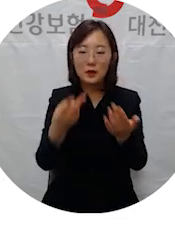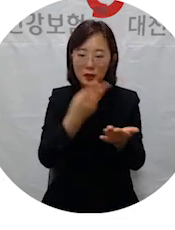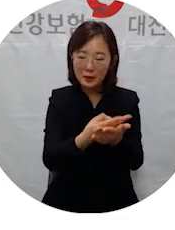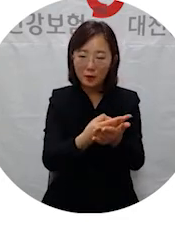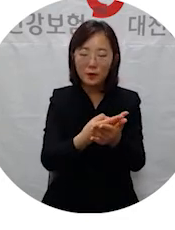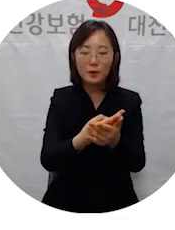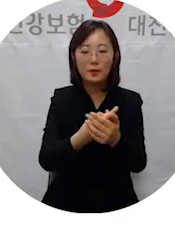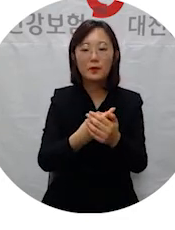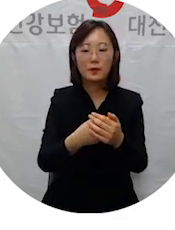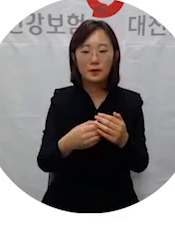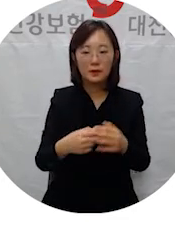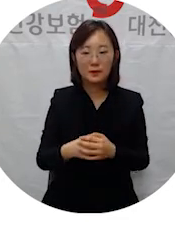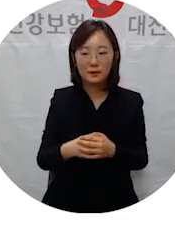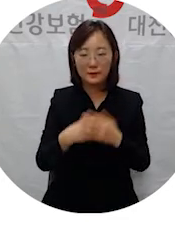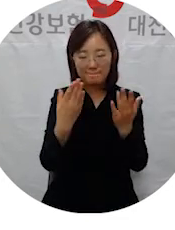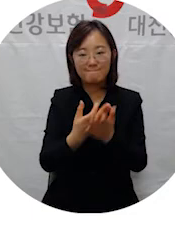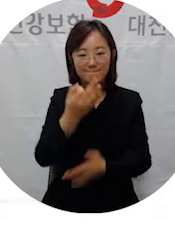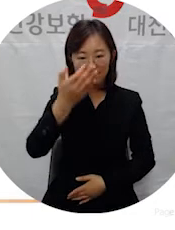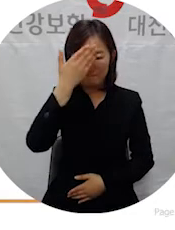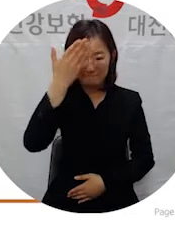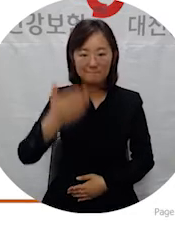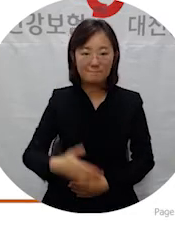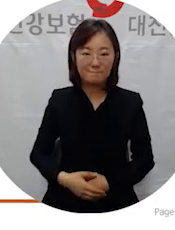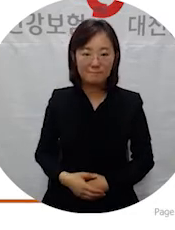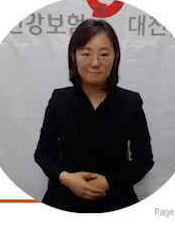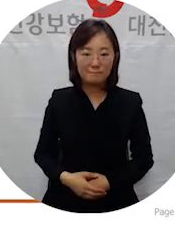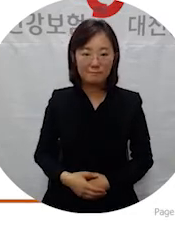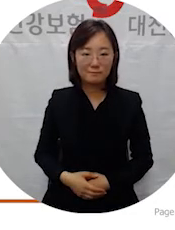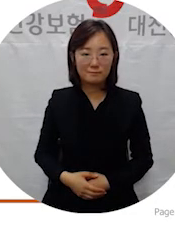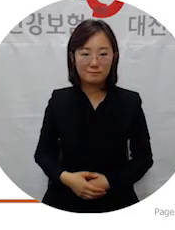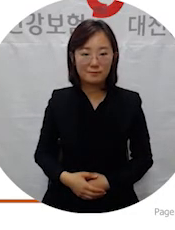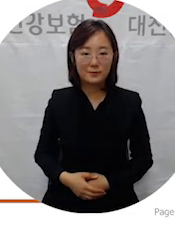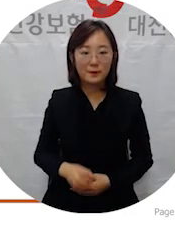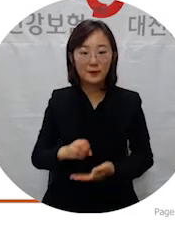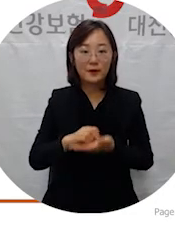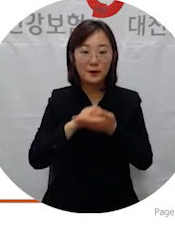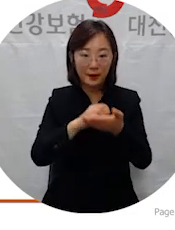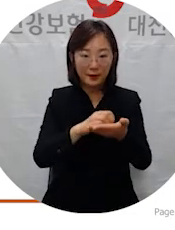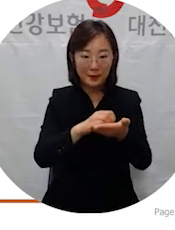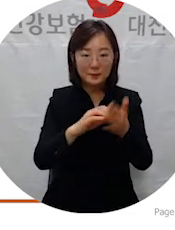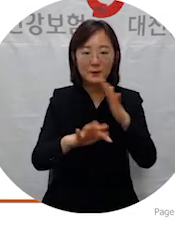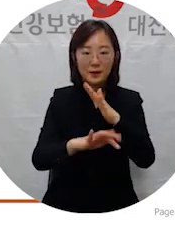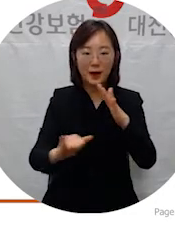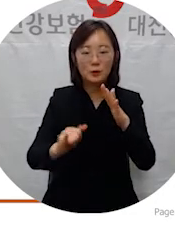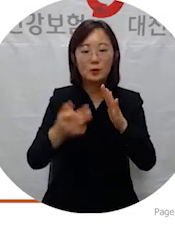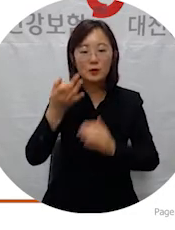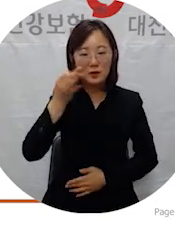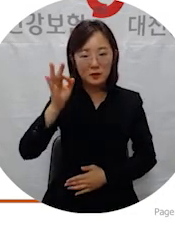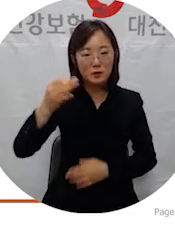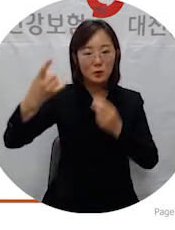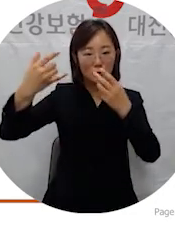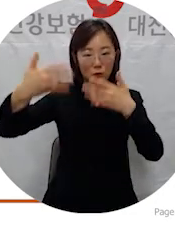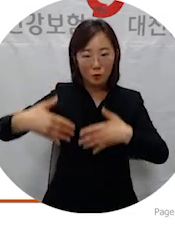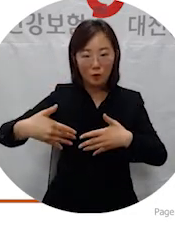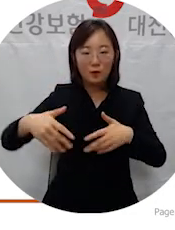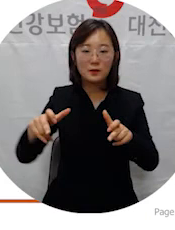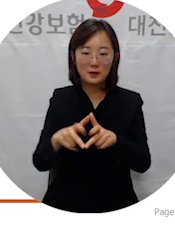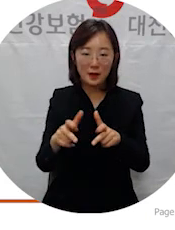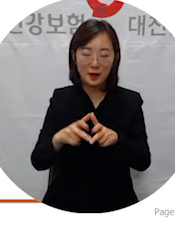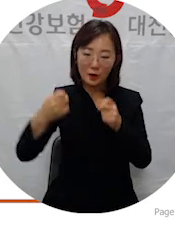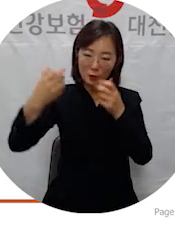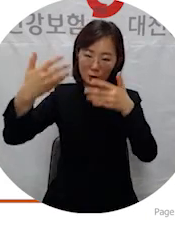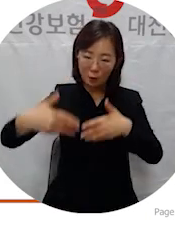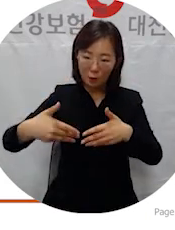입원 시에도 전액 지원을 합니다. 다음은 가입자의 한 종류인 피부양자의 인정